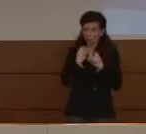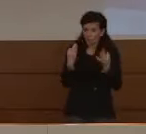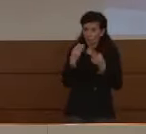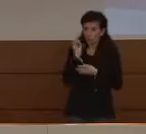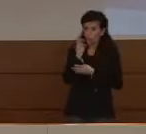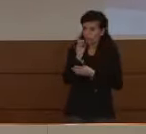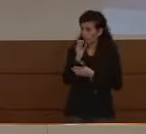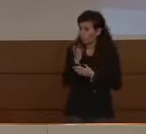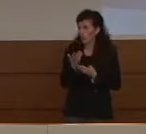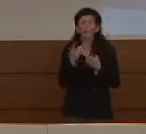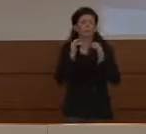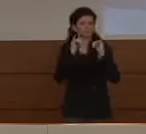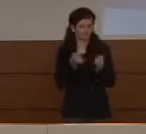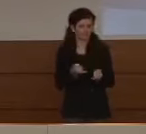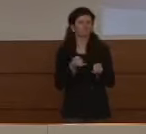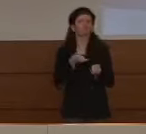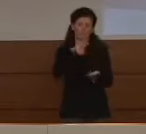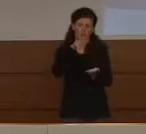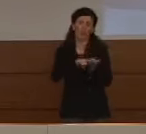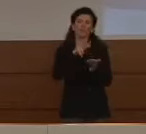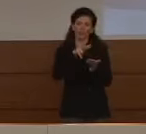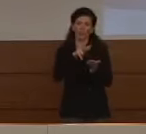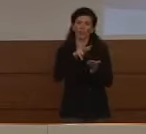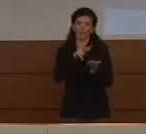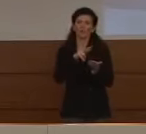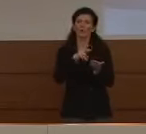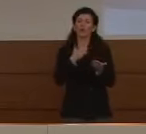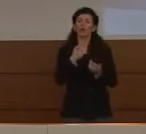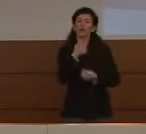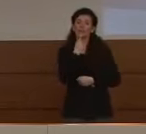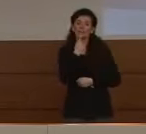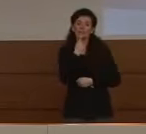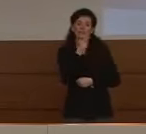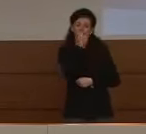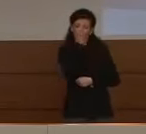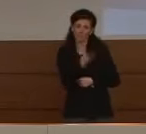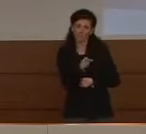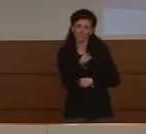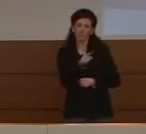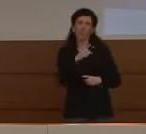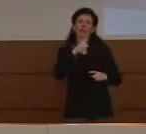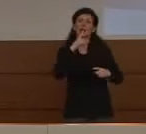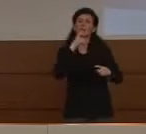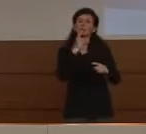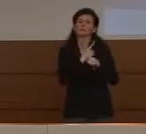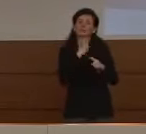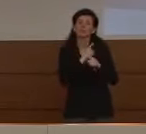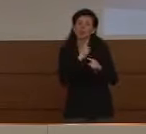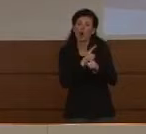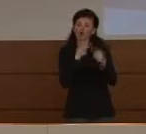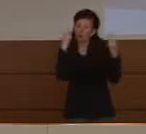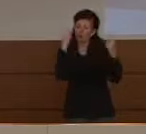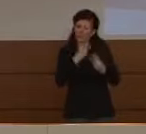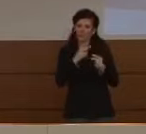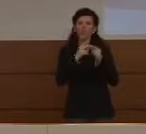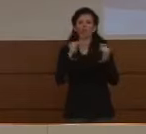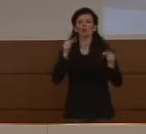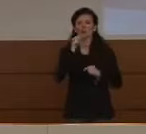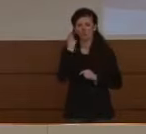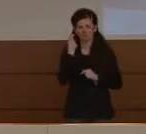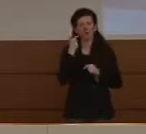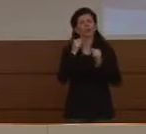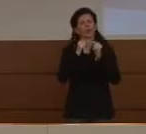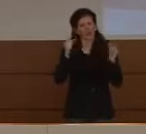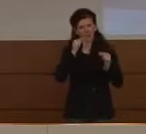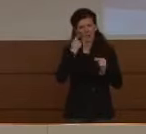conferma dottor borrelli di rassicurare coloro che hanno realmente bisogno del tampone il tampone viene eseguito quindi